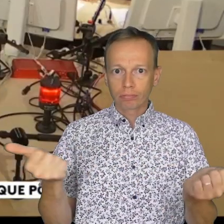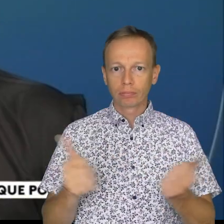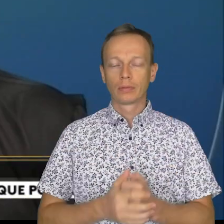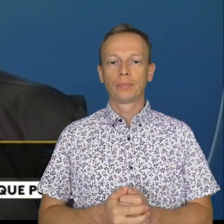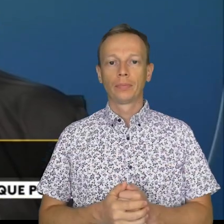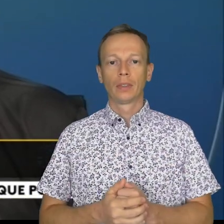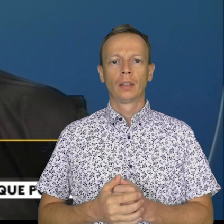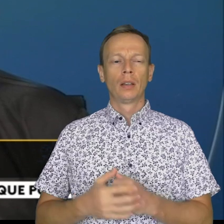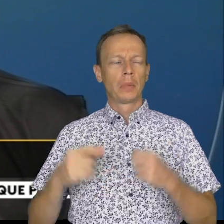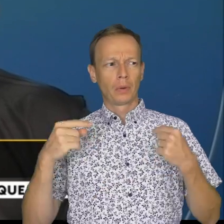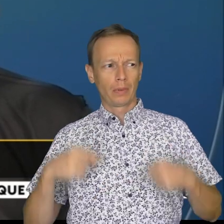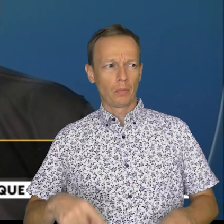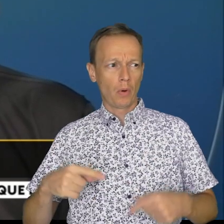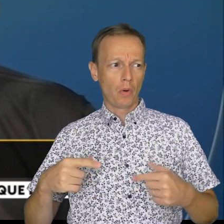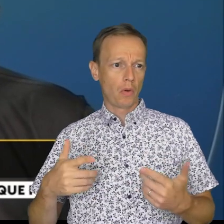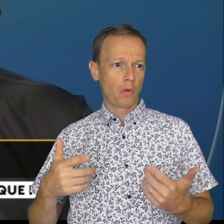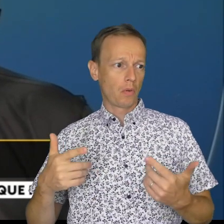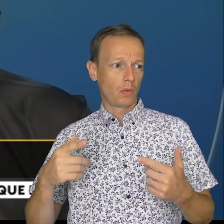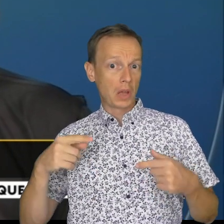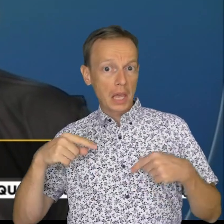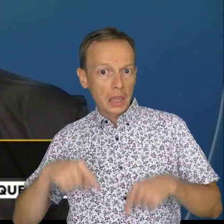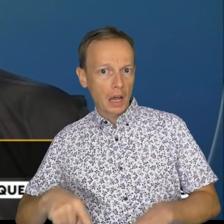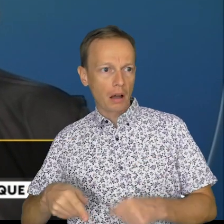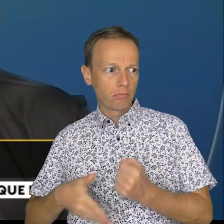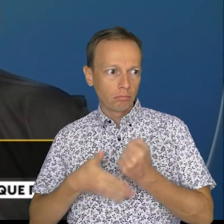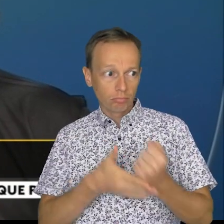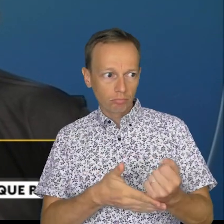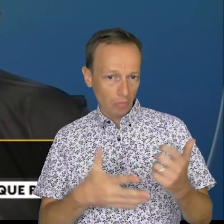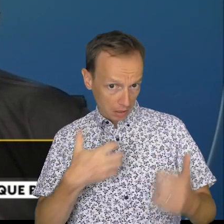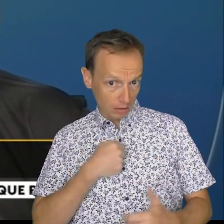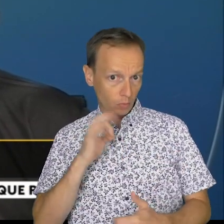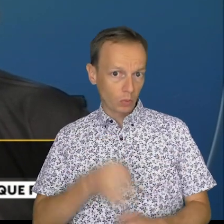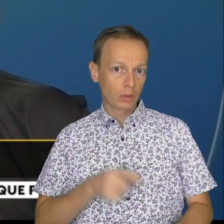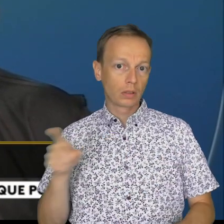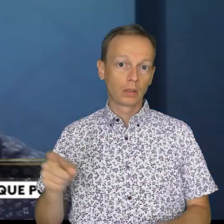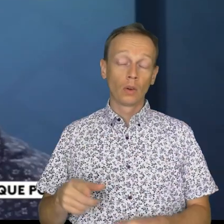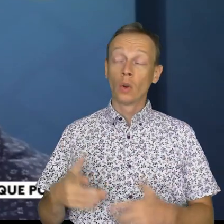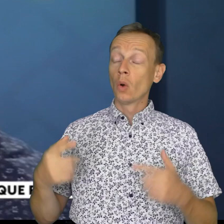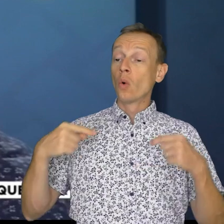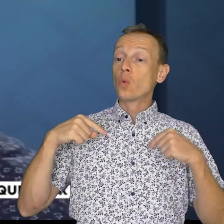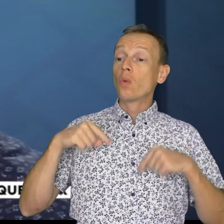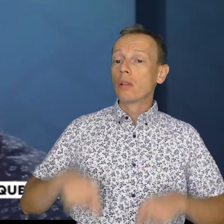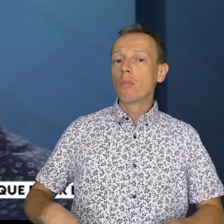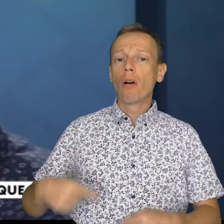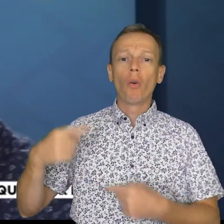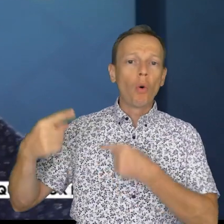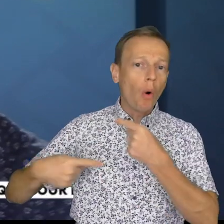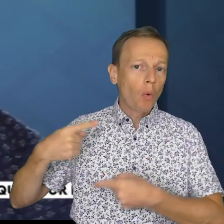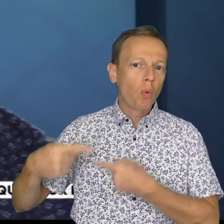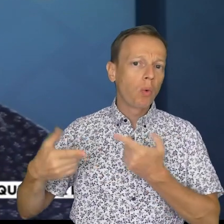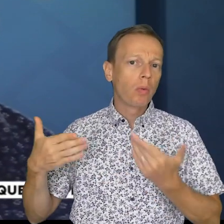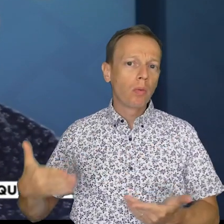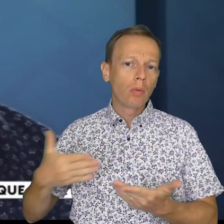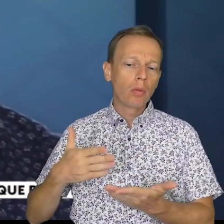gouvernement, l'État sont prêts à débourser cet argent? Alors il y a encore, le gouvernement finalise